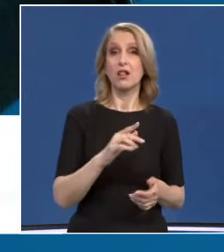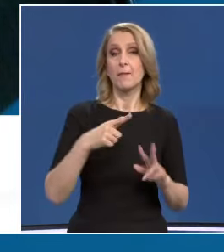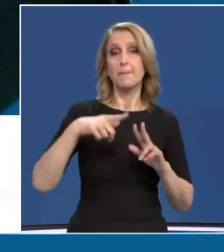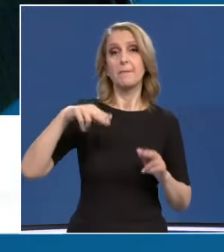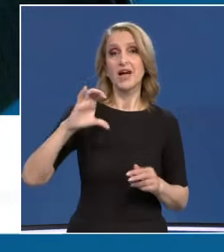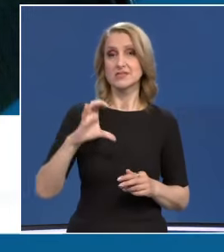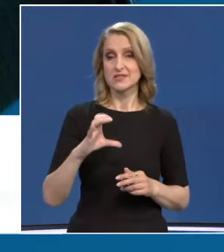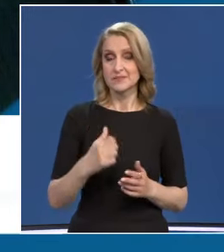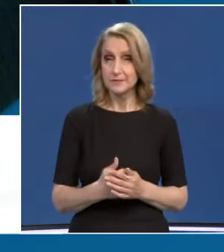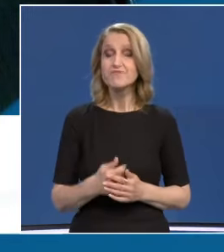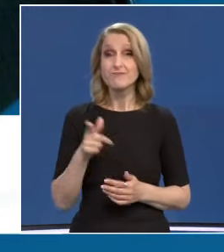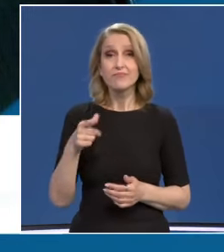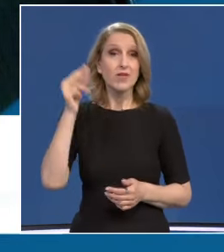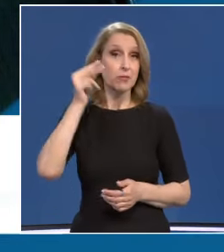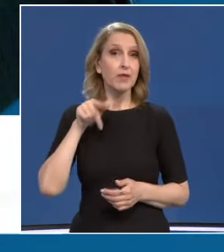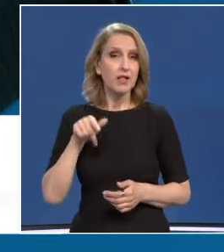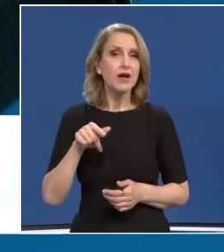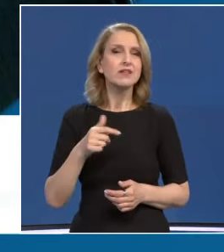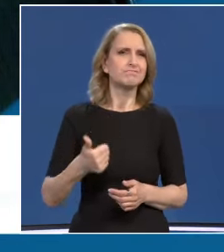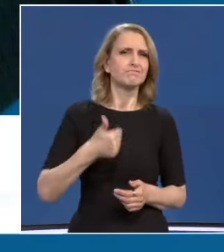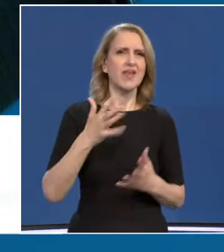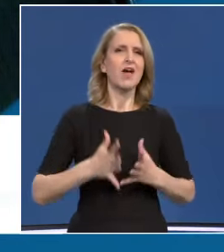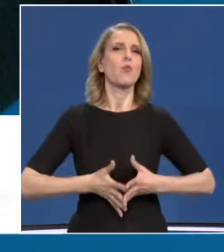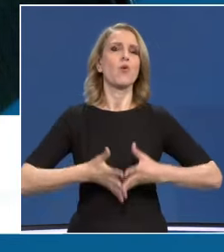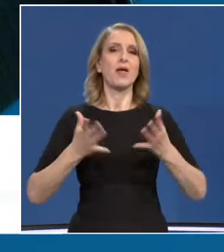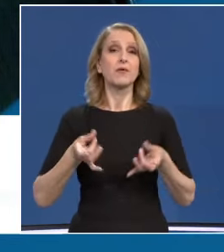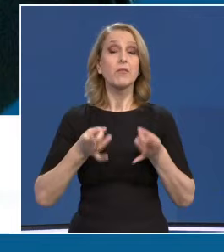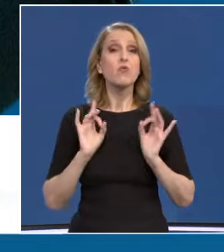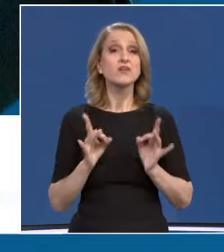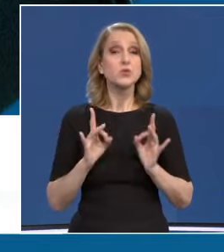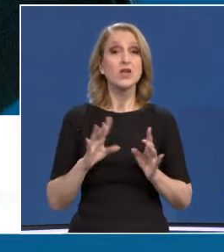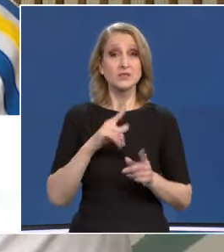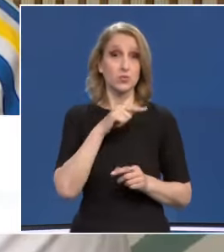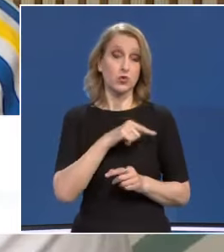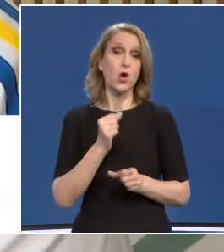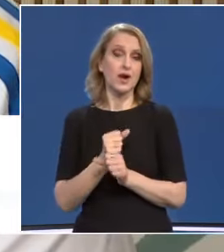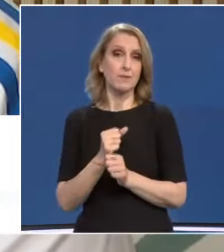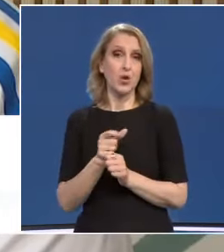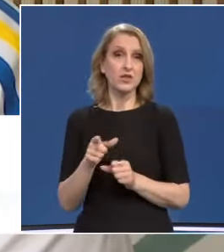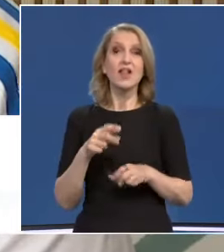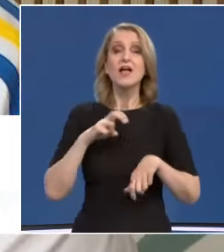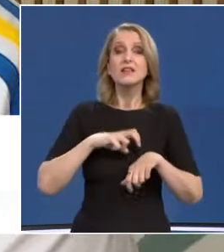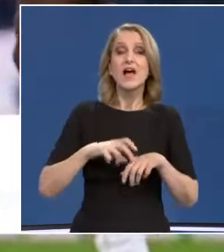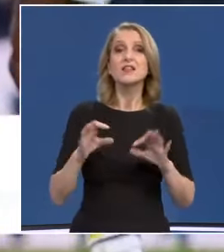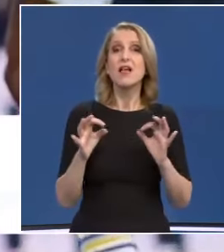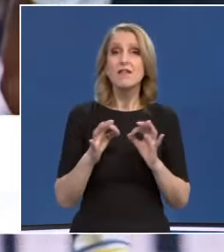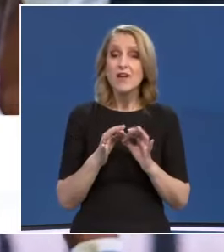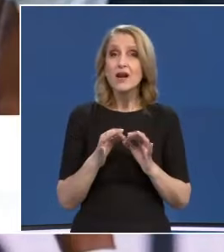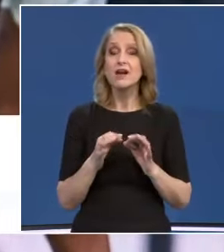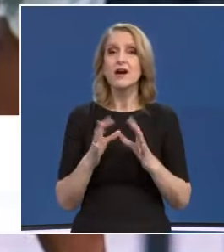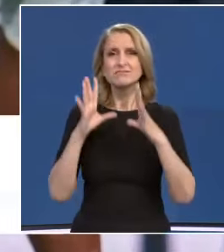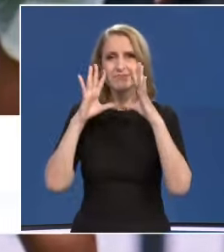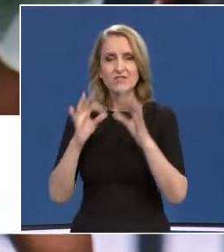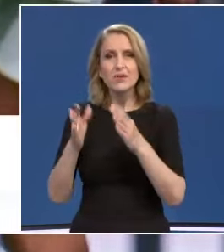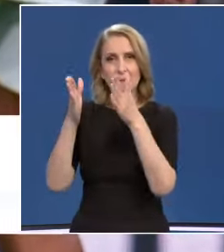Лийдс Даниел Фарки казва, че българинът е сред най-големите професионалисти, с които е работил. Даниел Фарки отдели специално